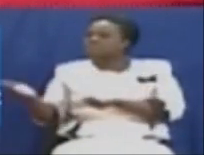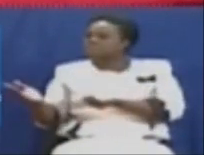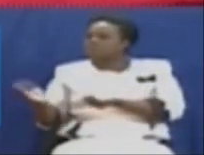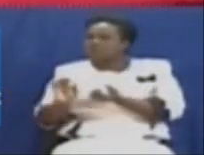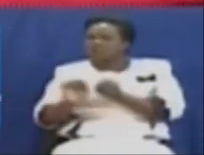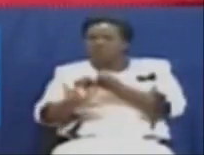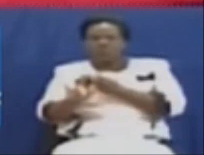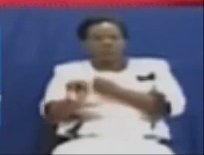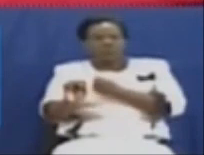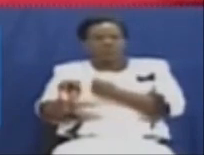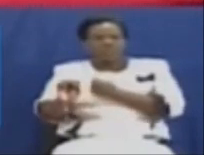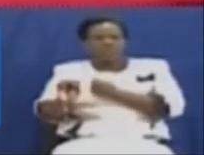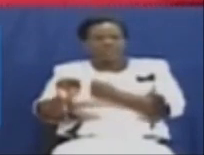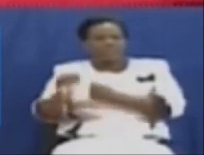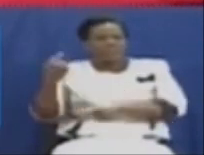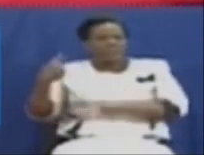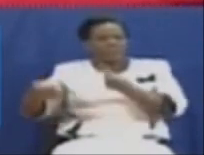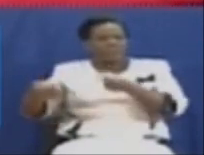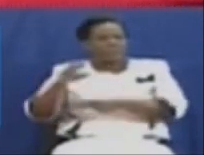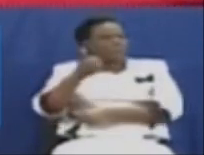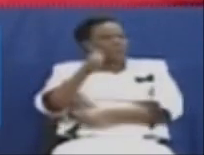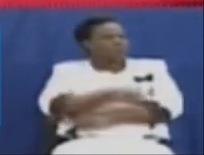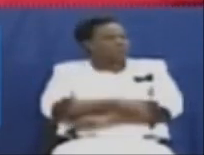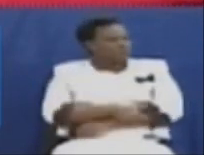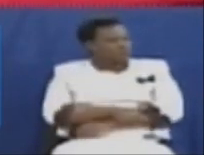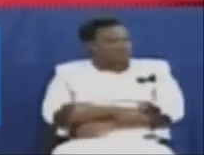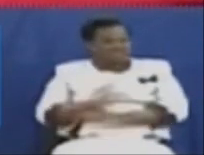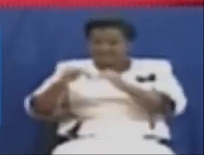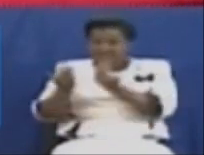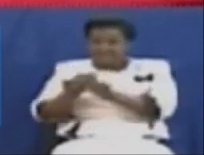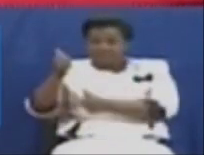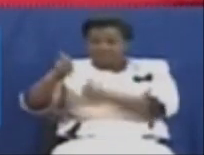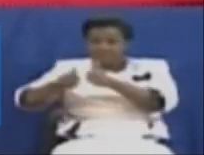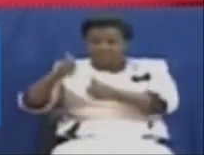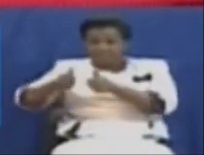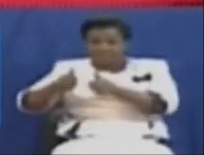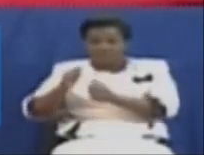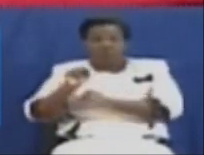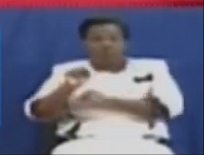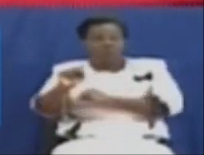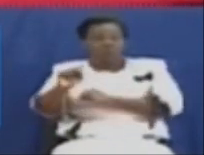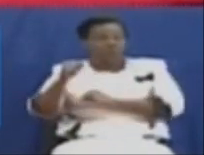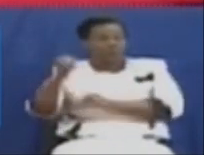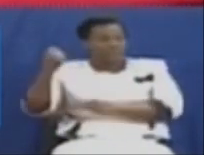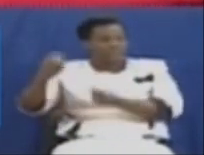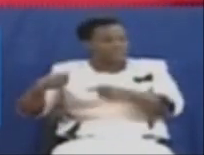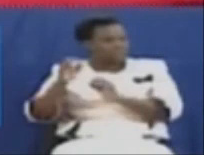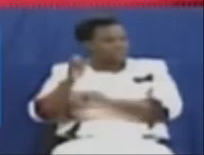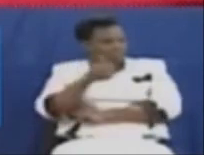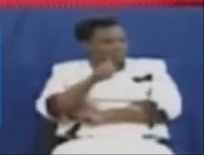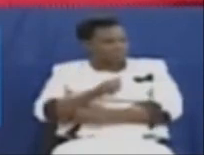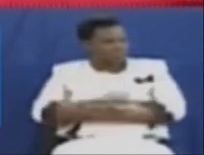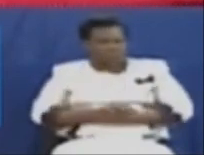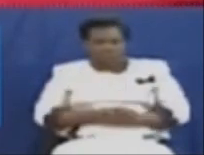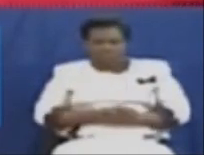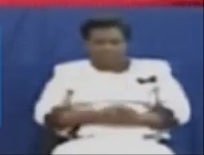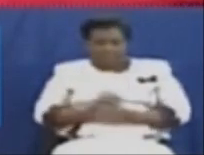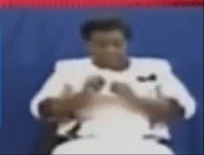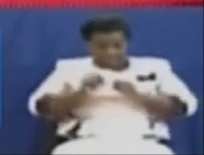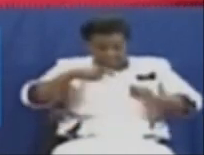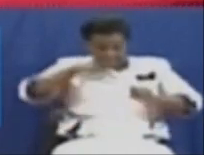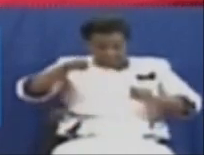Mheshimiwa, naomba swali. Mheshimiwa Waziri Mkuu, hai.